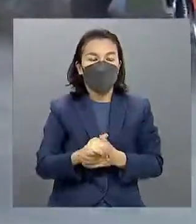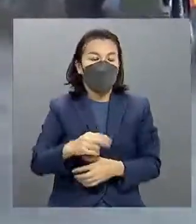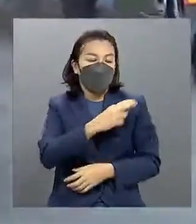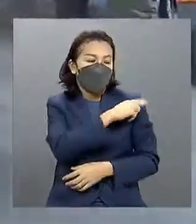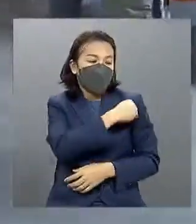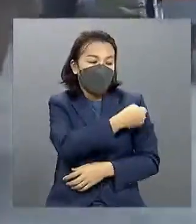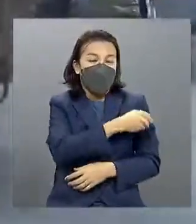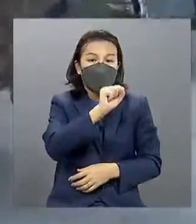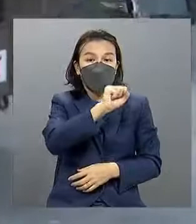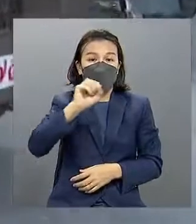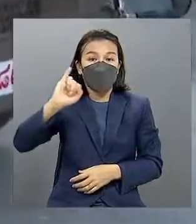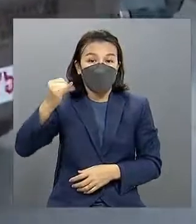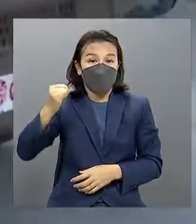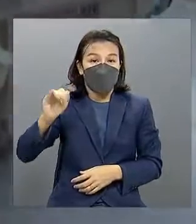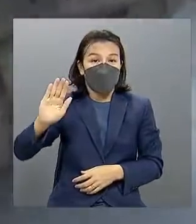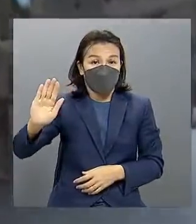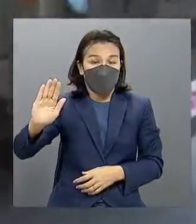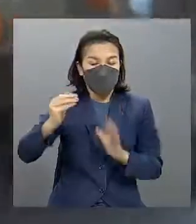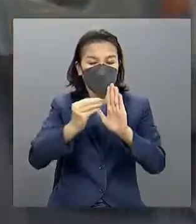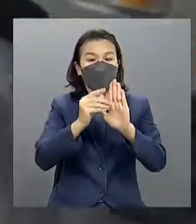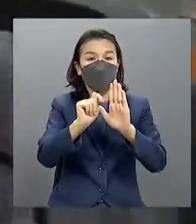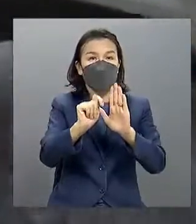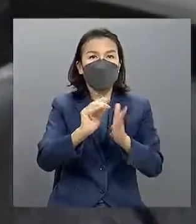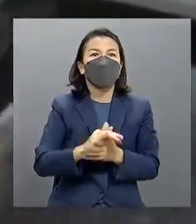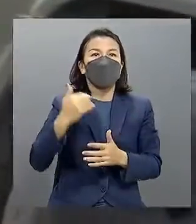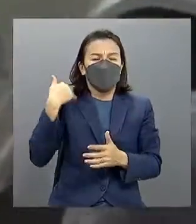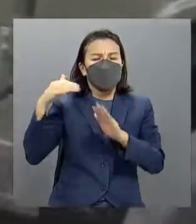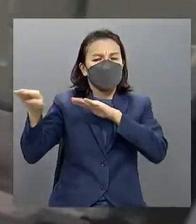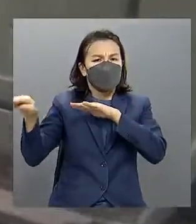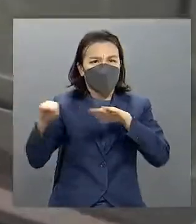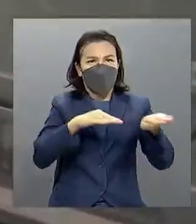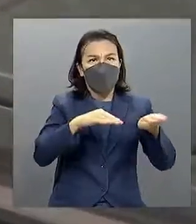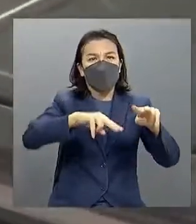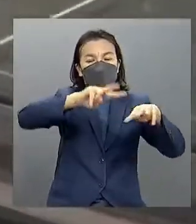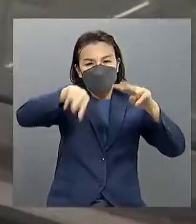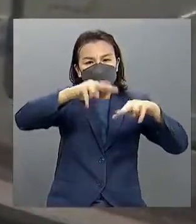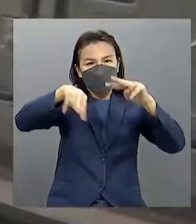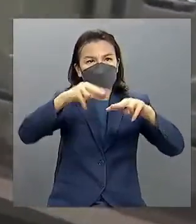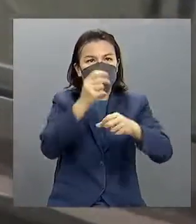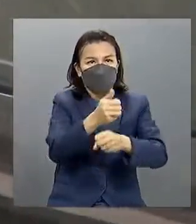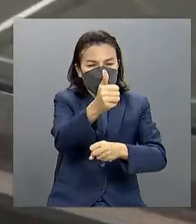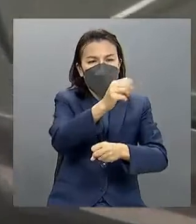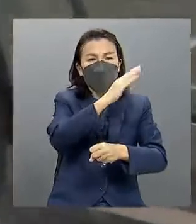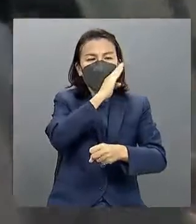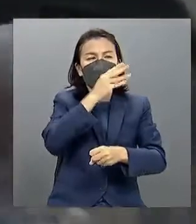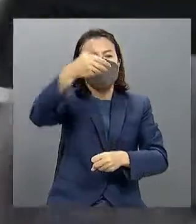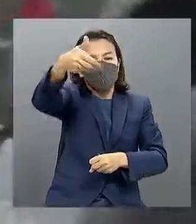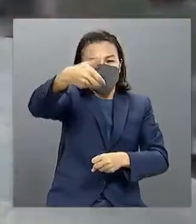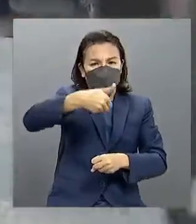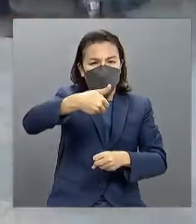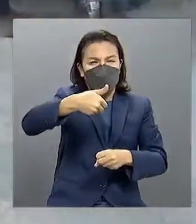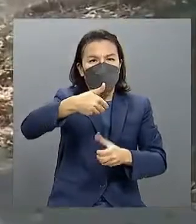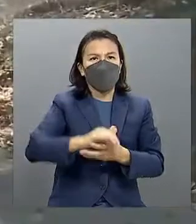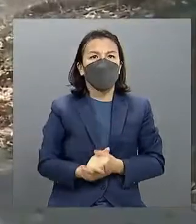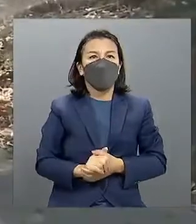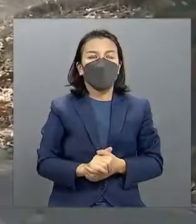ว่าทางสาธารณสุขจังหวัดตากนะครับมีความพร้อมในการรักษาครับหากได้รับการประสานหรือได้รับการอนุญาตจากฝ่ายที่เกี่ยวข้อง